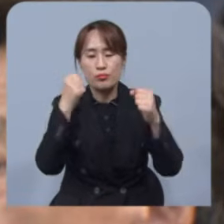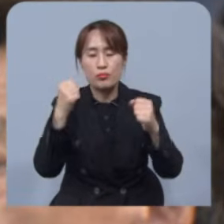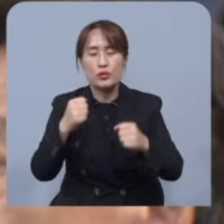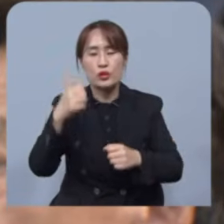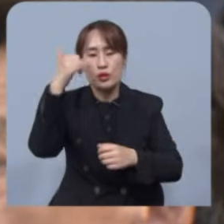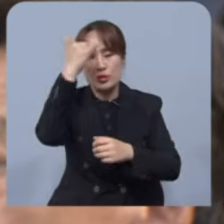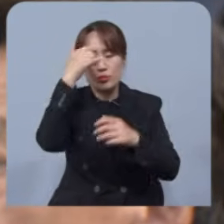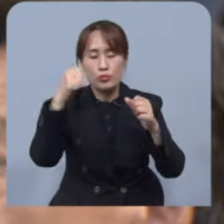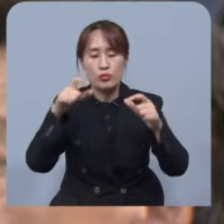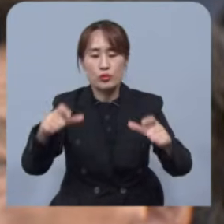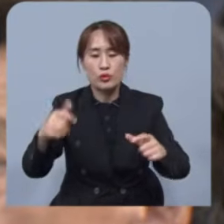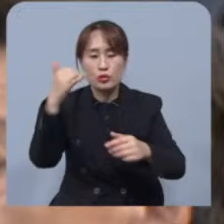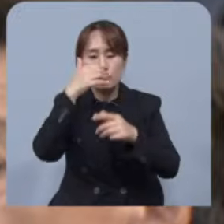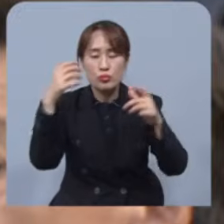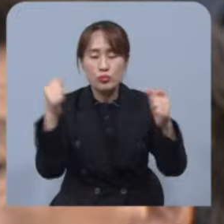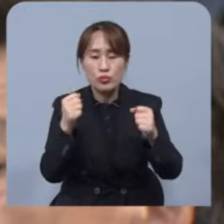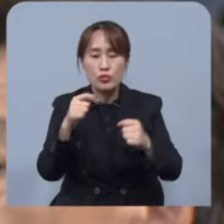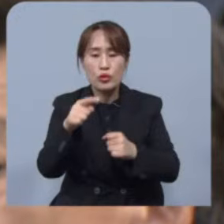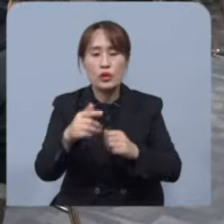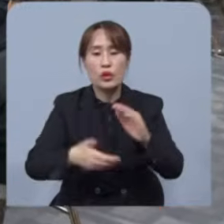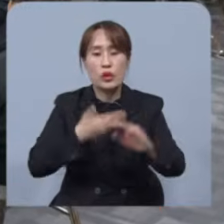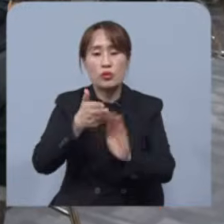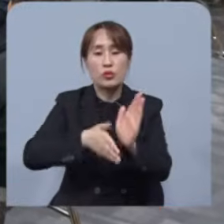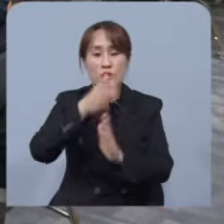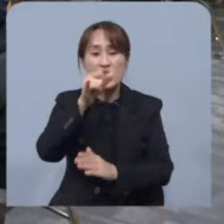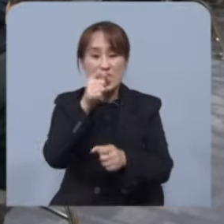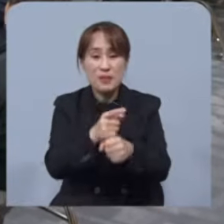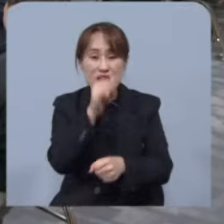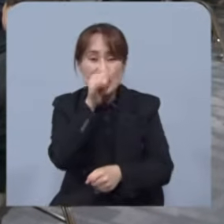또는 충북에서 그러면 충북에도 기존에 이제 혁신 도시가 있잖아요, 그죠?